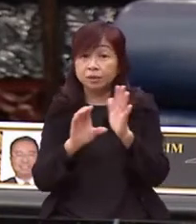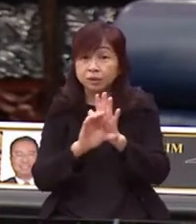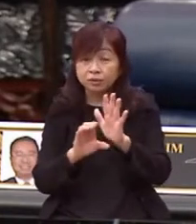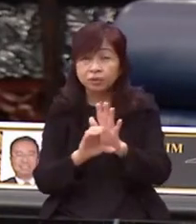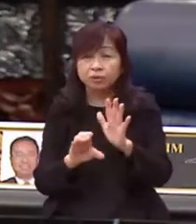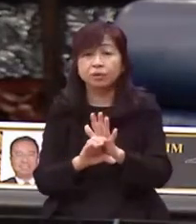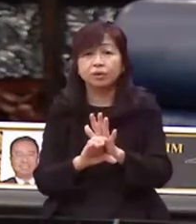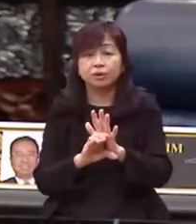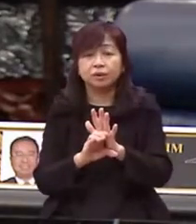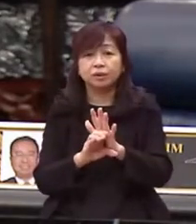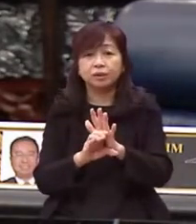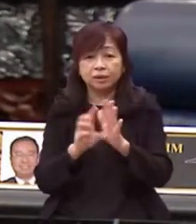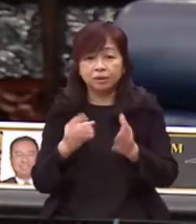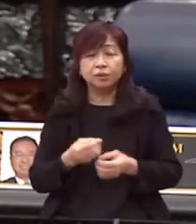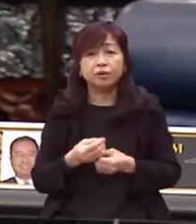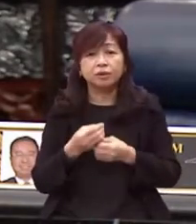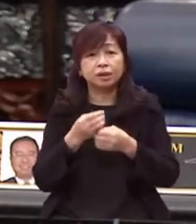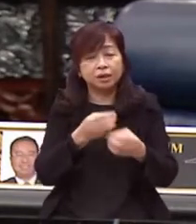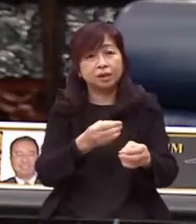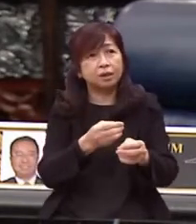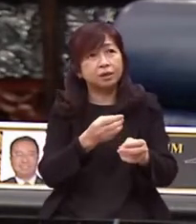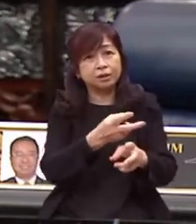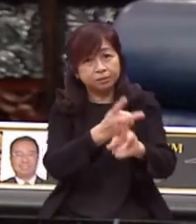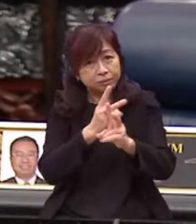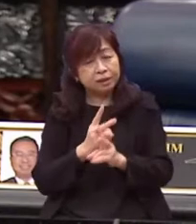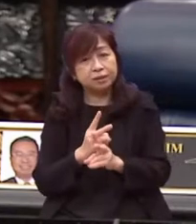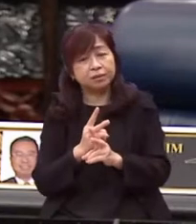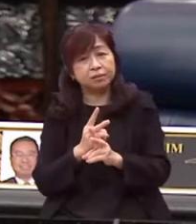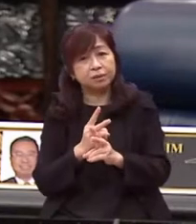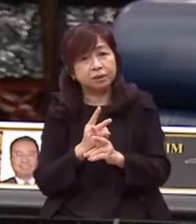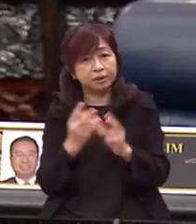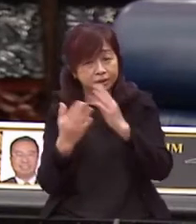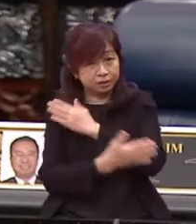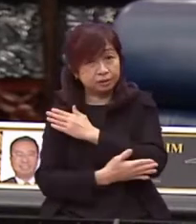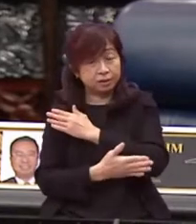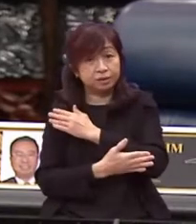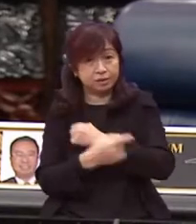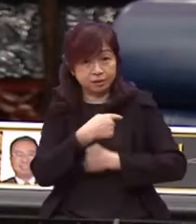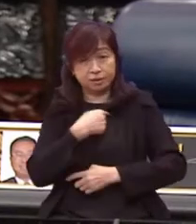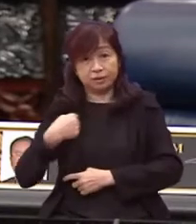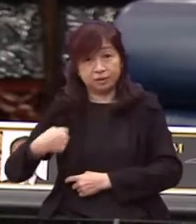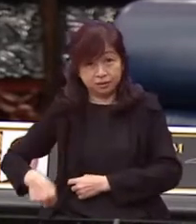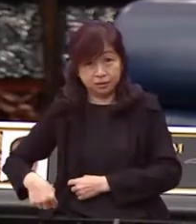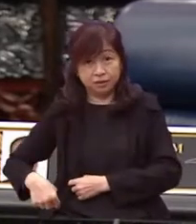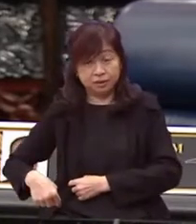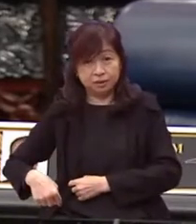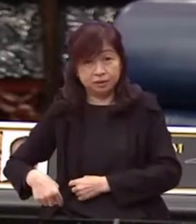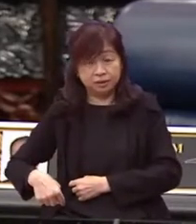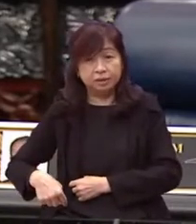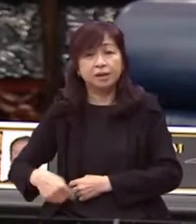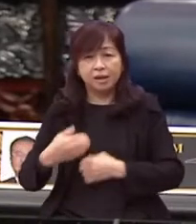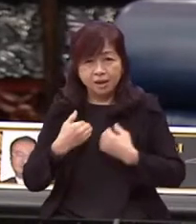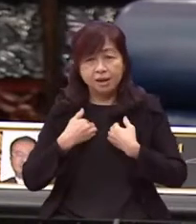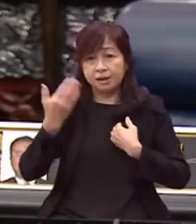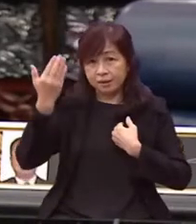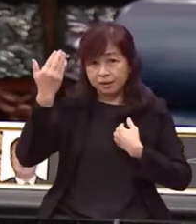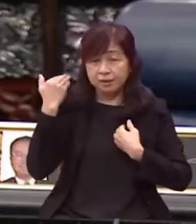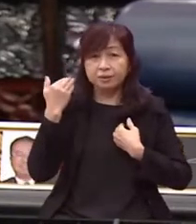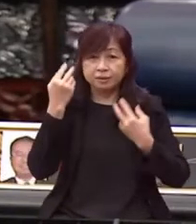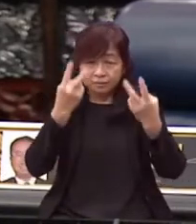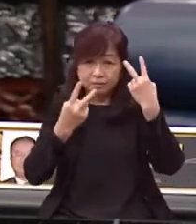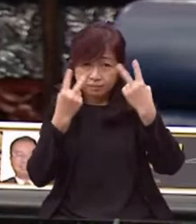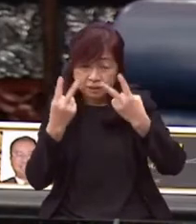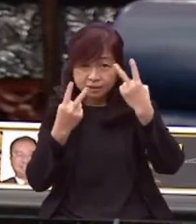dipinjamkan daripada kerajaan negara China ada satu tempo dahulu di mana untuk melawan atau untuk